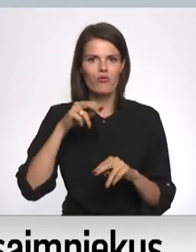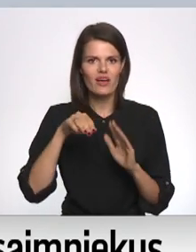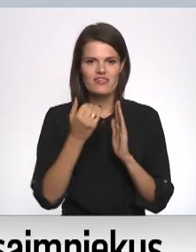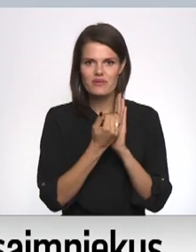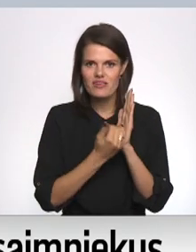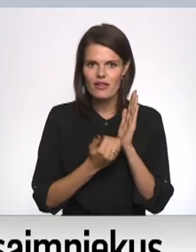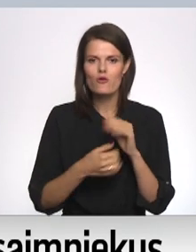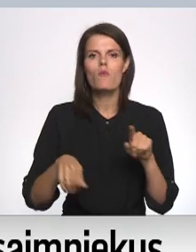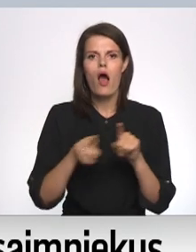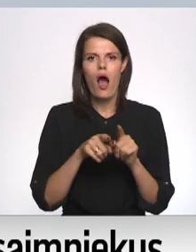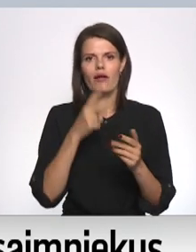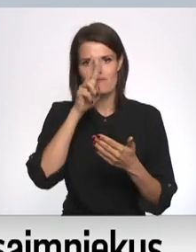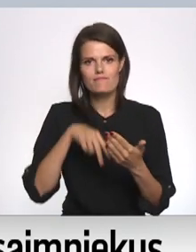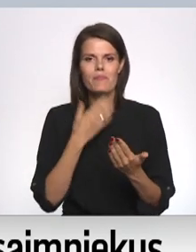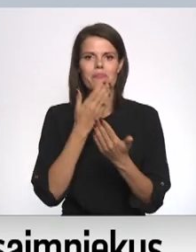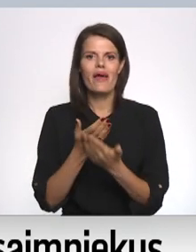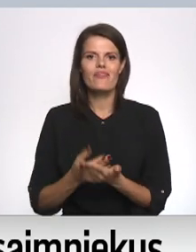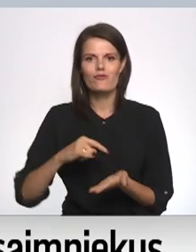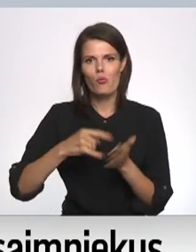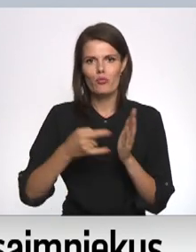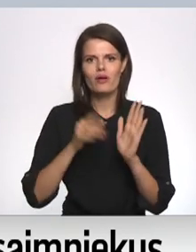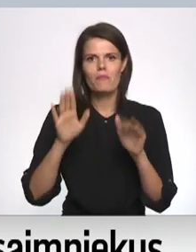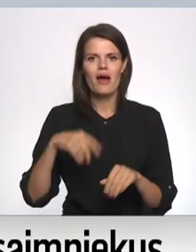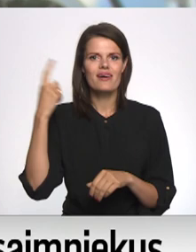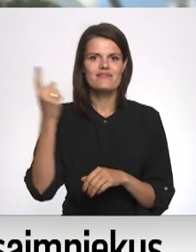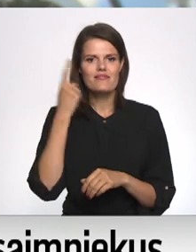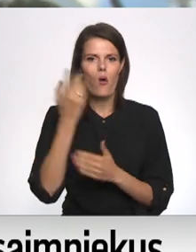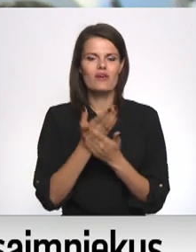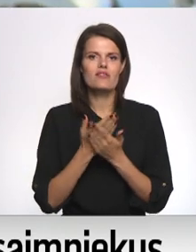tiek skatīti pieteiktie projekti par saules enerģijas parku izveidi.